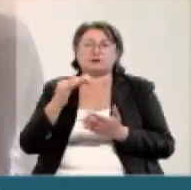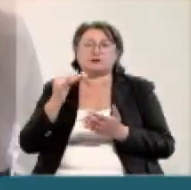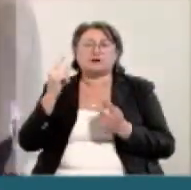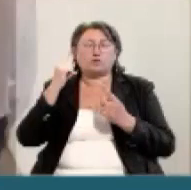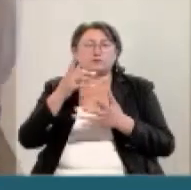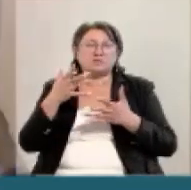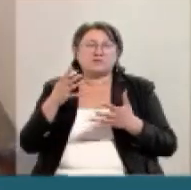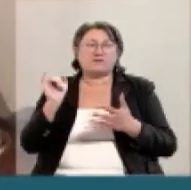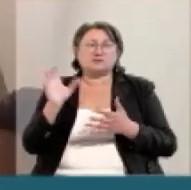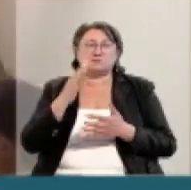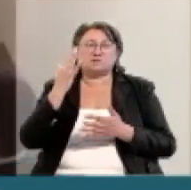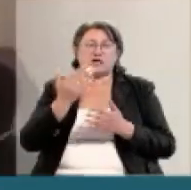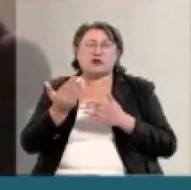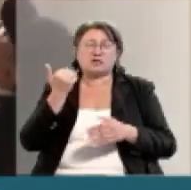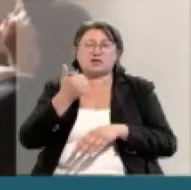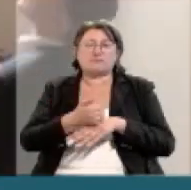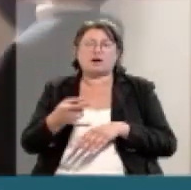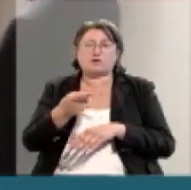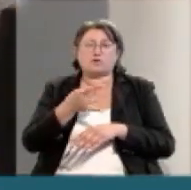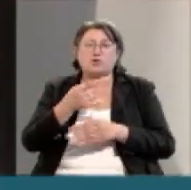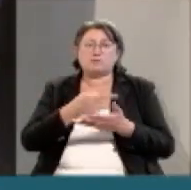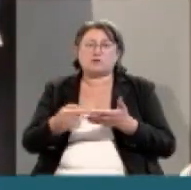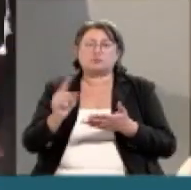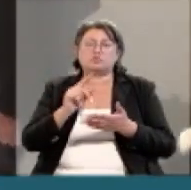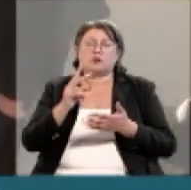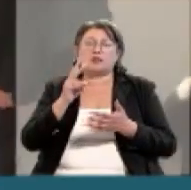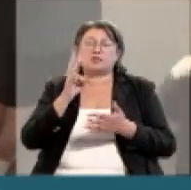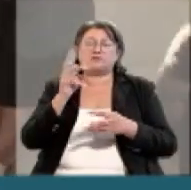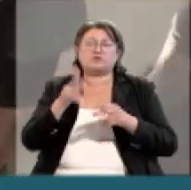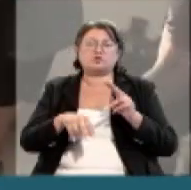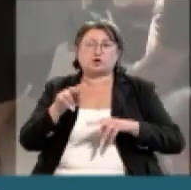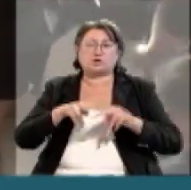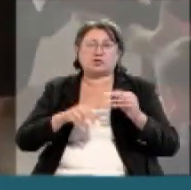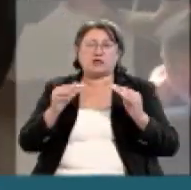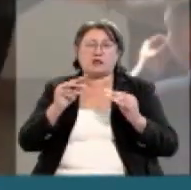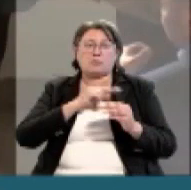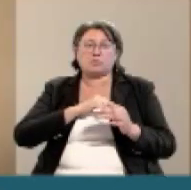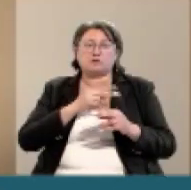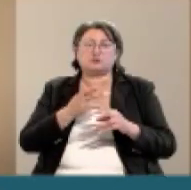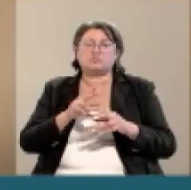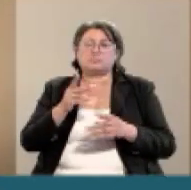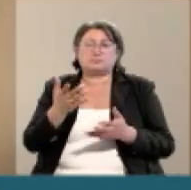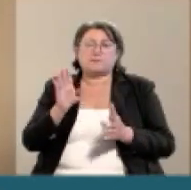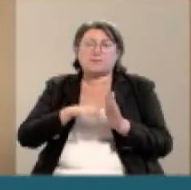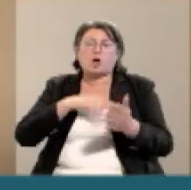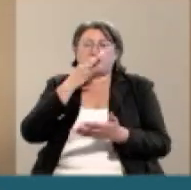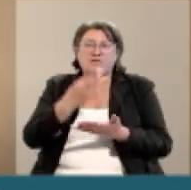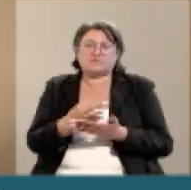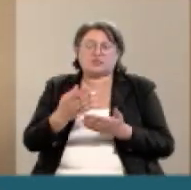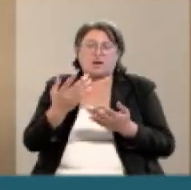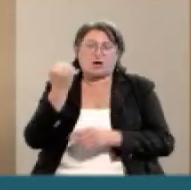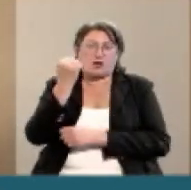қайтты. Құрылыс жұмыстарының аяқталмауы мердігерлік ұйымдардың жауапсыздығынан екендігін алдыға тартқан өңір басшысы жауаптылар